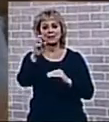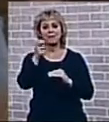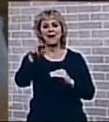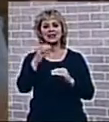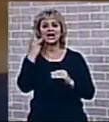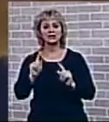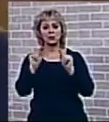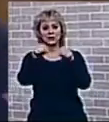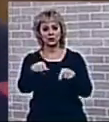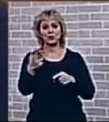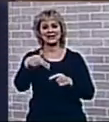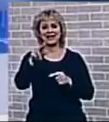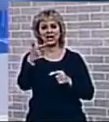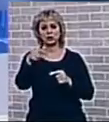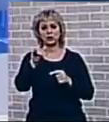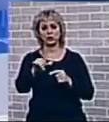при поступлении в ДГТУ.